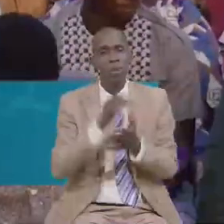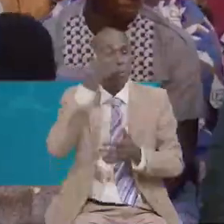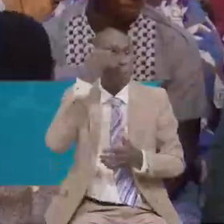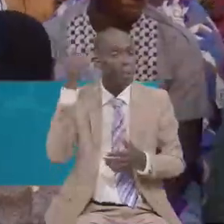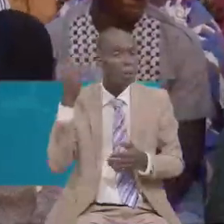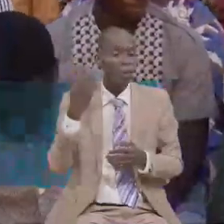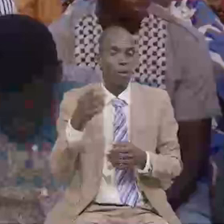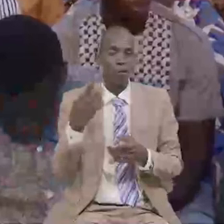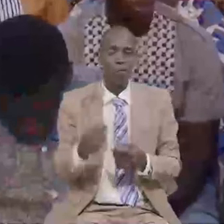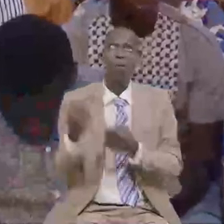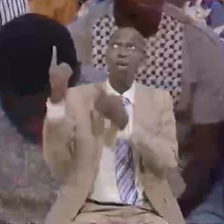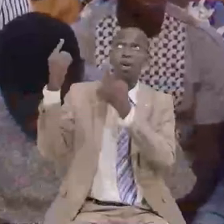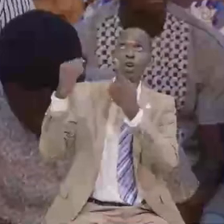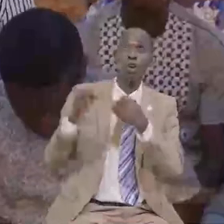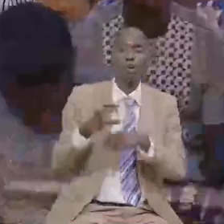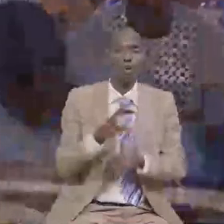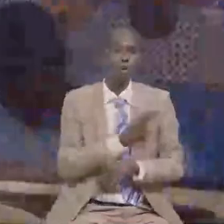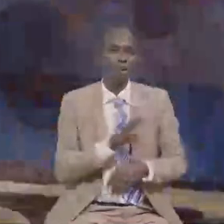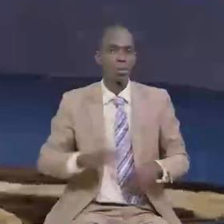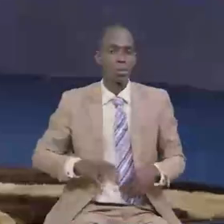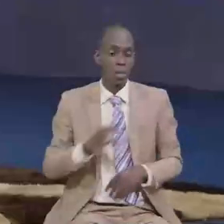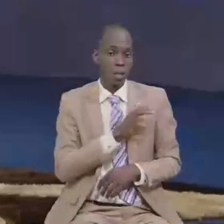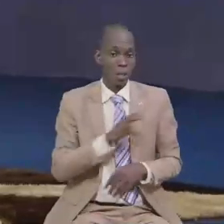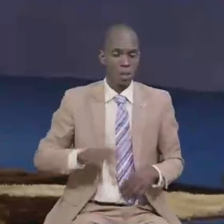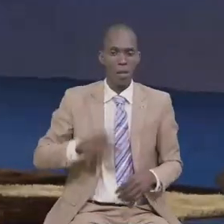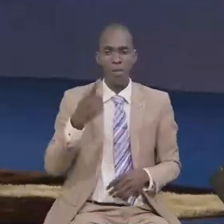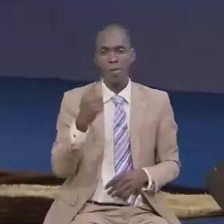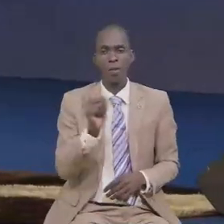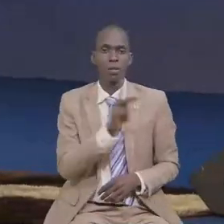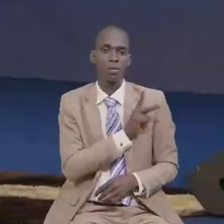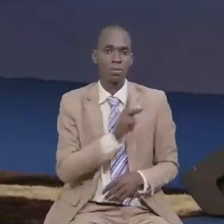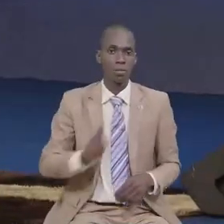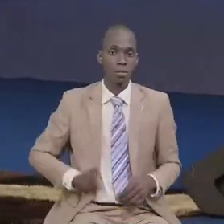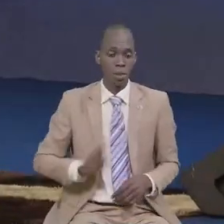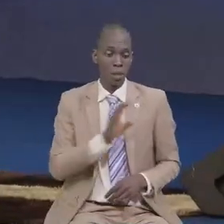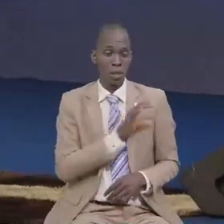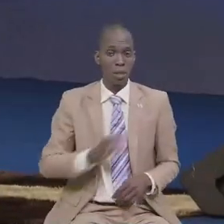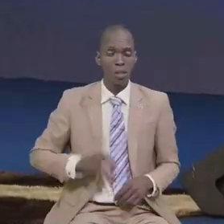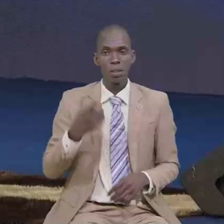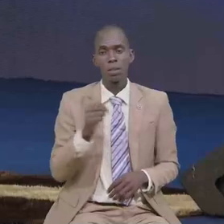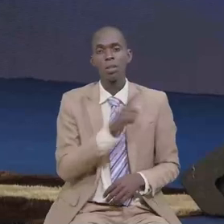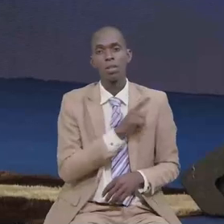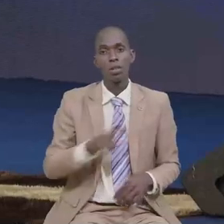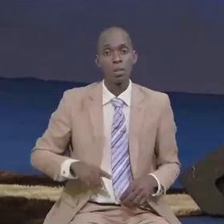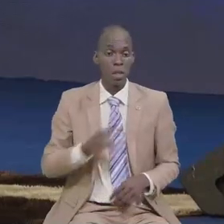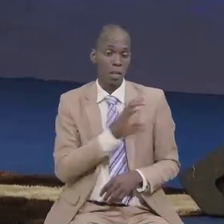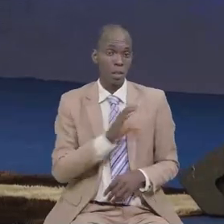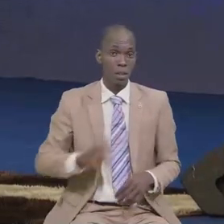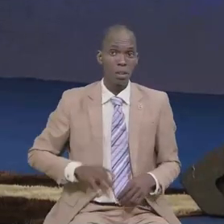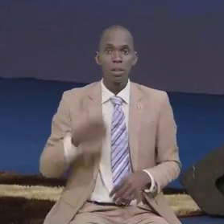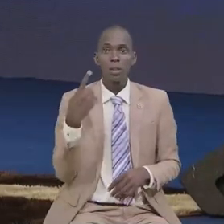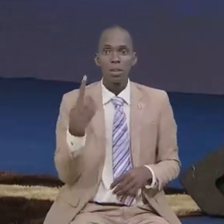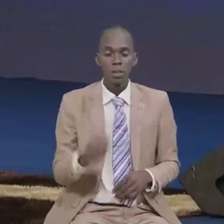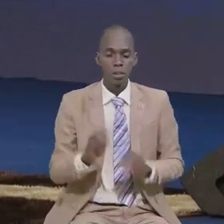d'attente à cause de l'arrivée de Christ. Christ le roi, Christ le